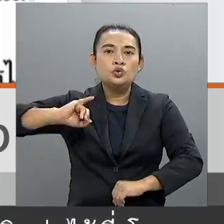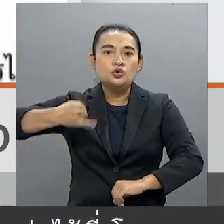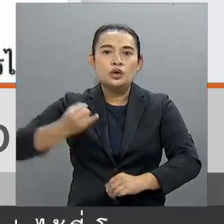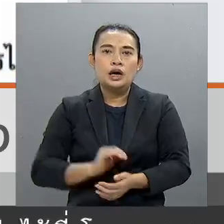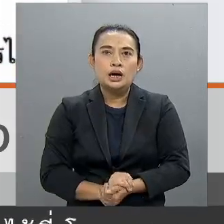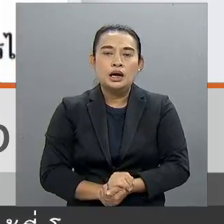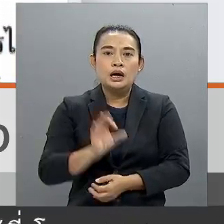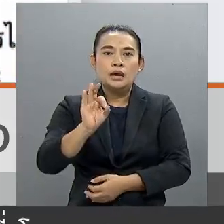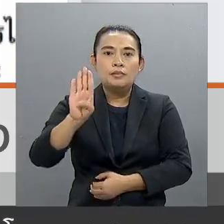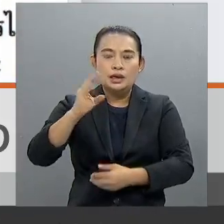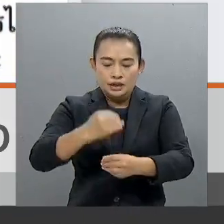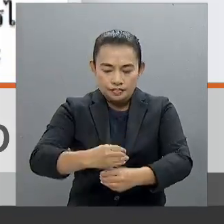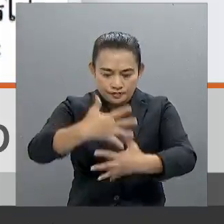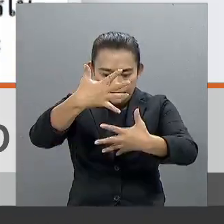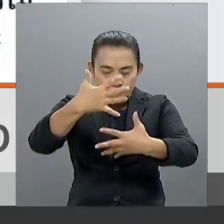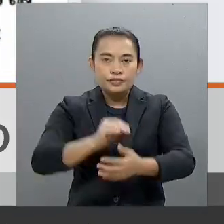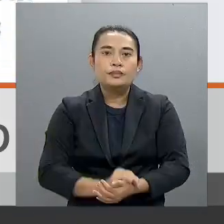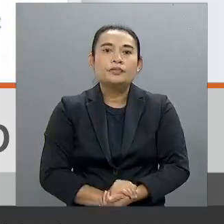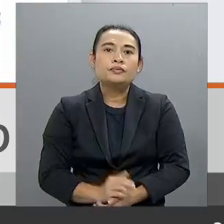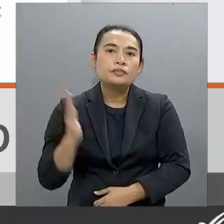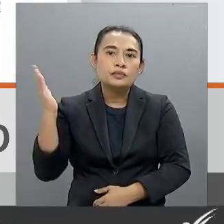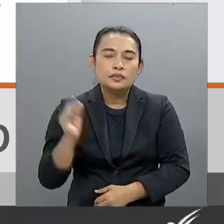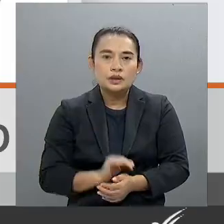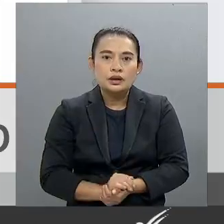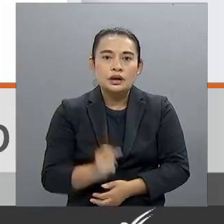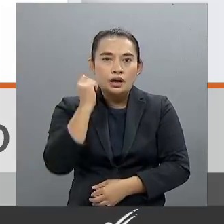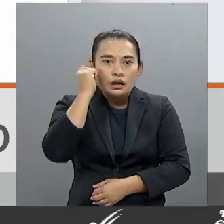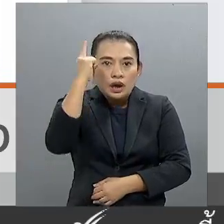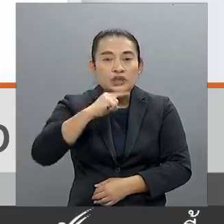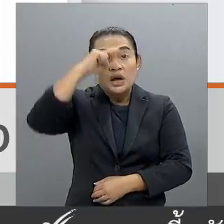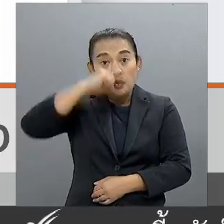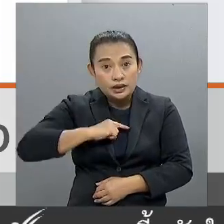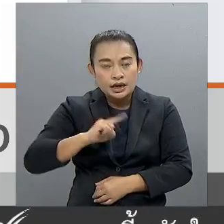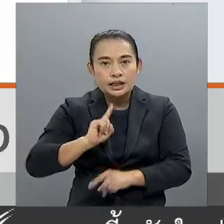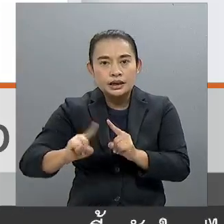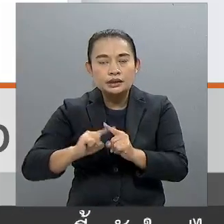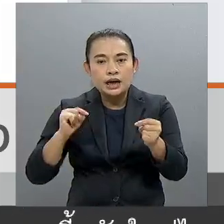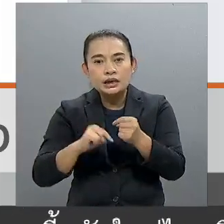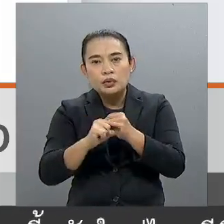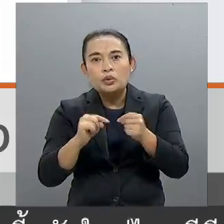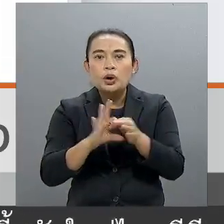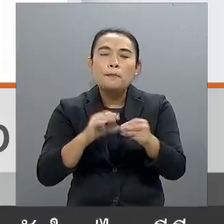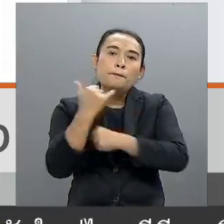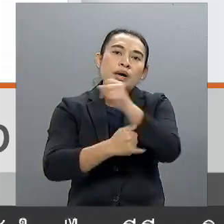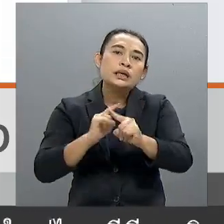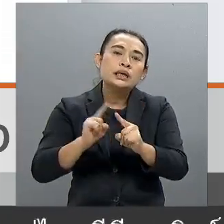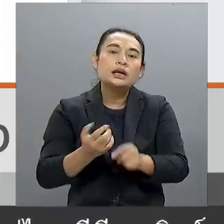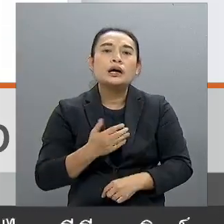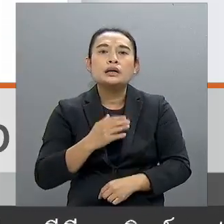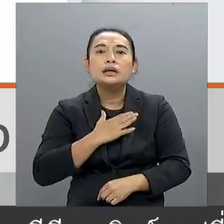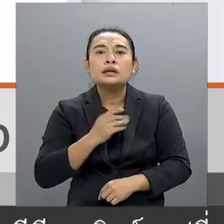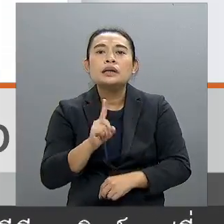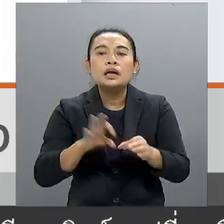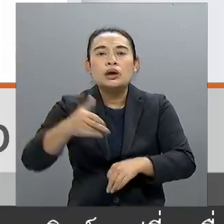พจ Facebook ระบุว่าความเข้าใจที่คิดว่าไทยเนื้อหอมมีประเทศต้องการต่อคิวเพื่อขอทำสัญญาด้วยข้อเท็จจริ